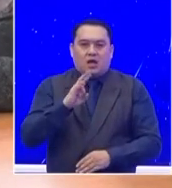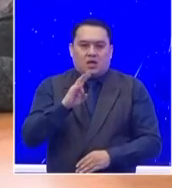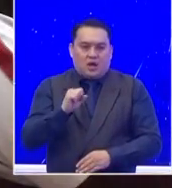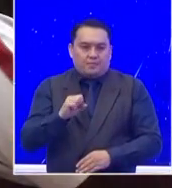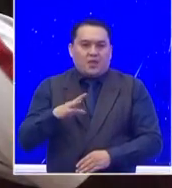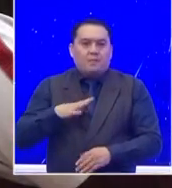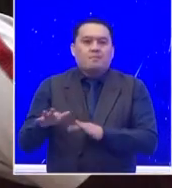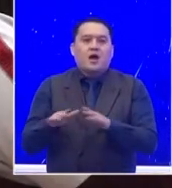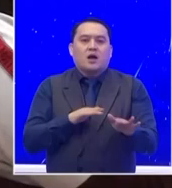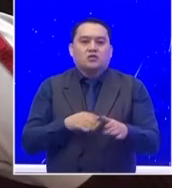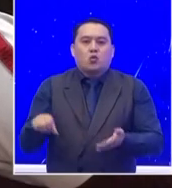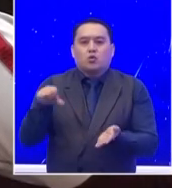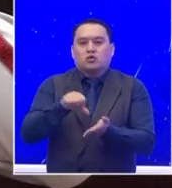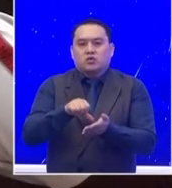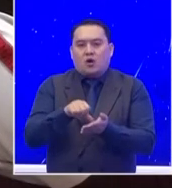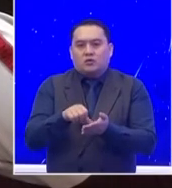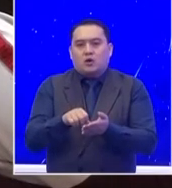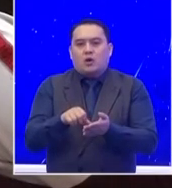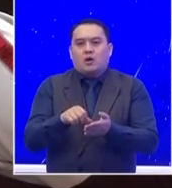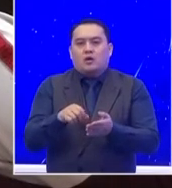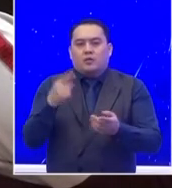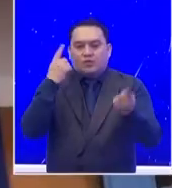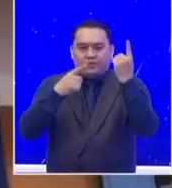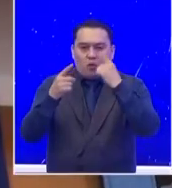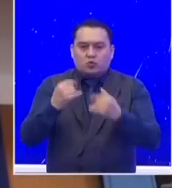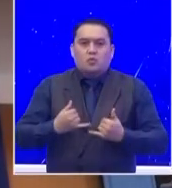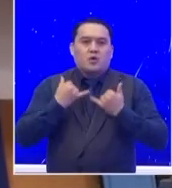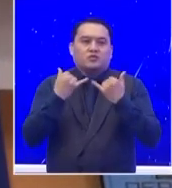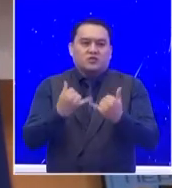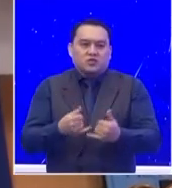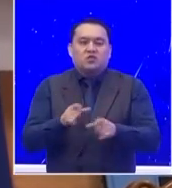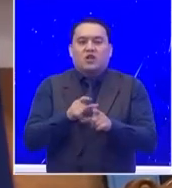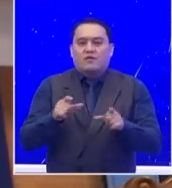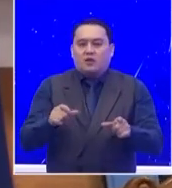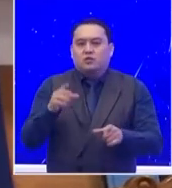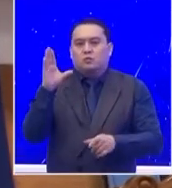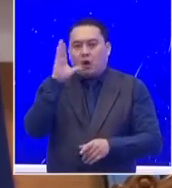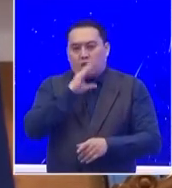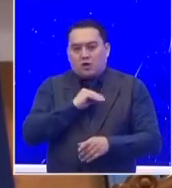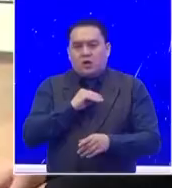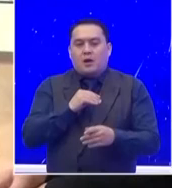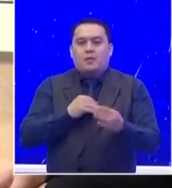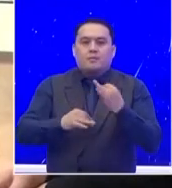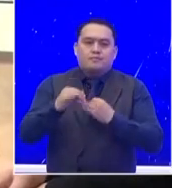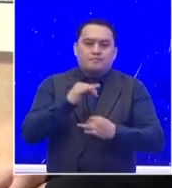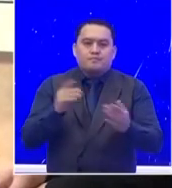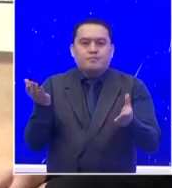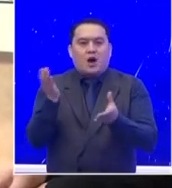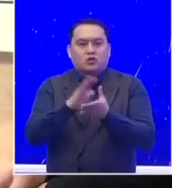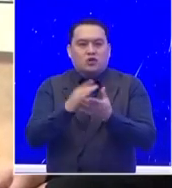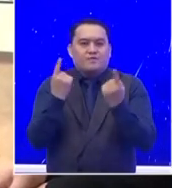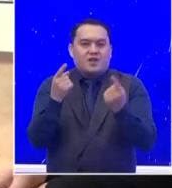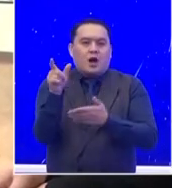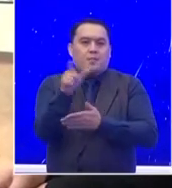Сейфуллина. Мероприятие собрало под свои знамена почитателей творчества поэта. Они смогли поближе познакомиться с песнями